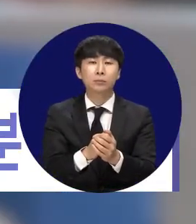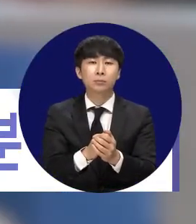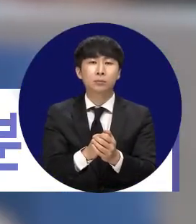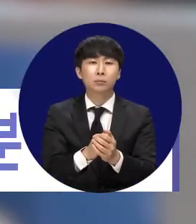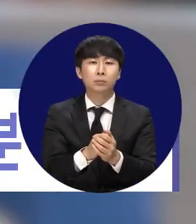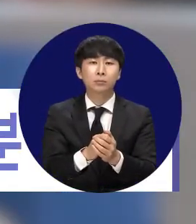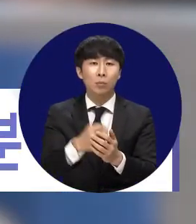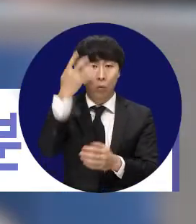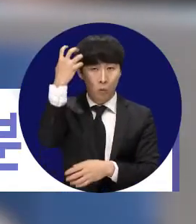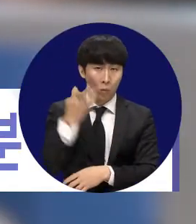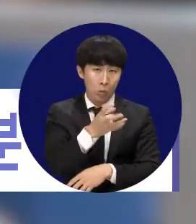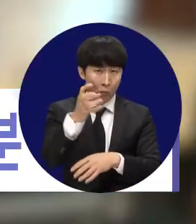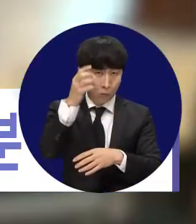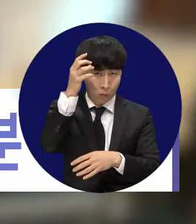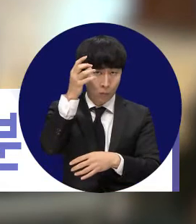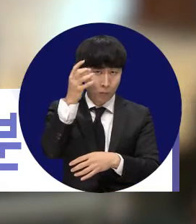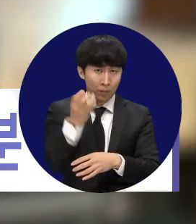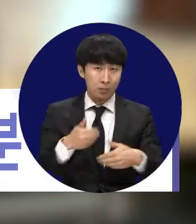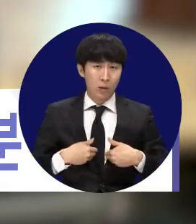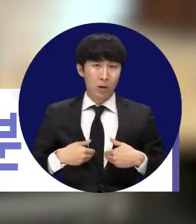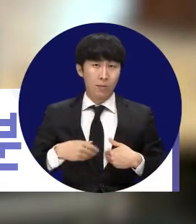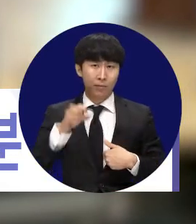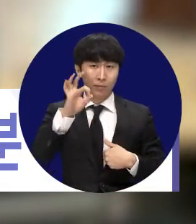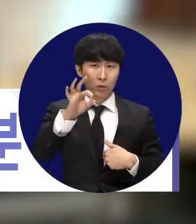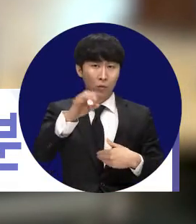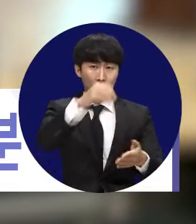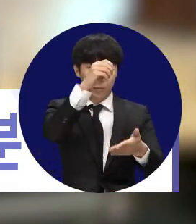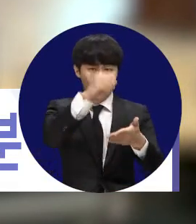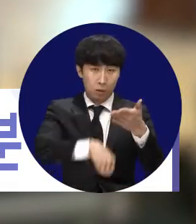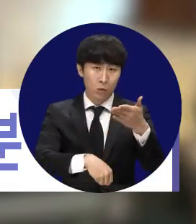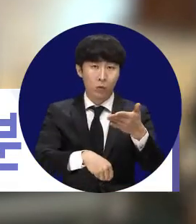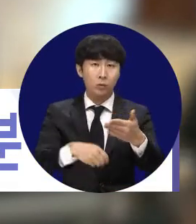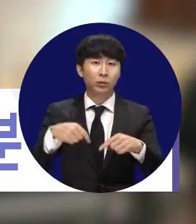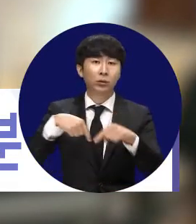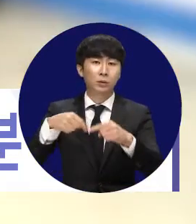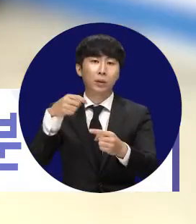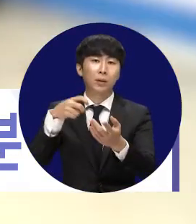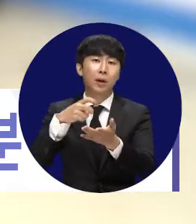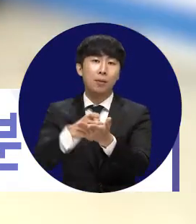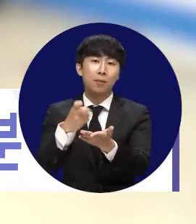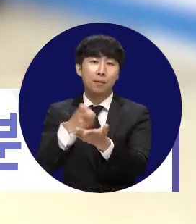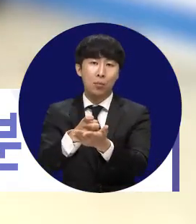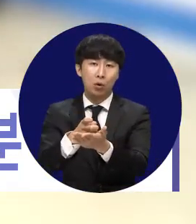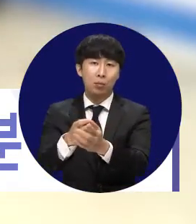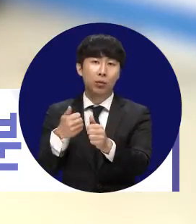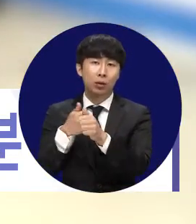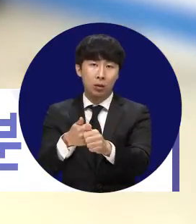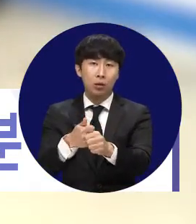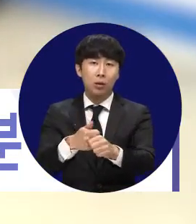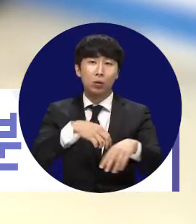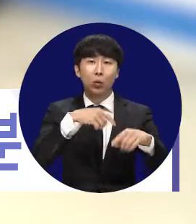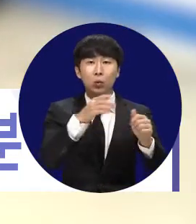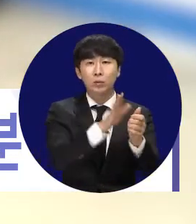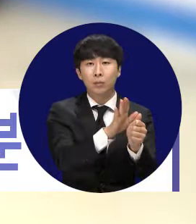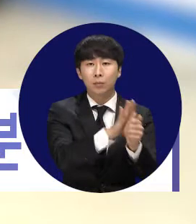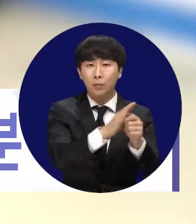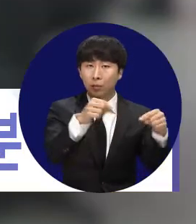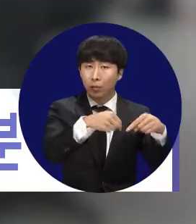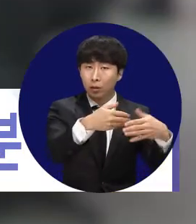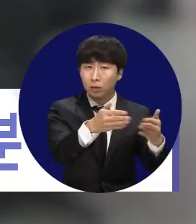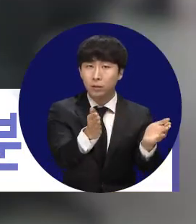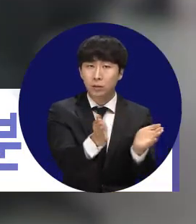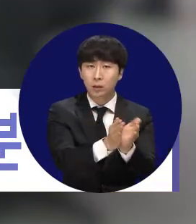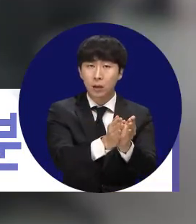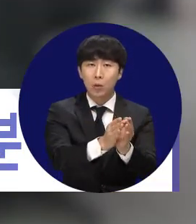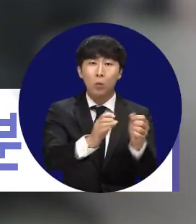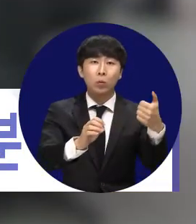모금에 필요한 비용을 공제 후 정치자금법에 따라 교섭단체 구성 정당의 지급액의 50%를 균등하게 배분하고